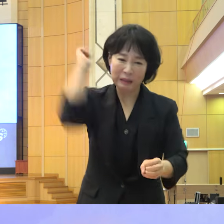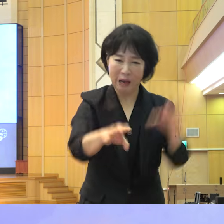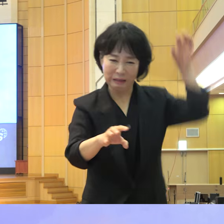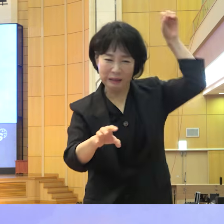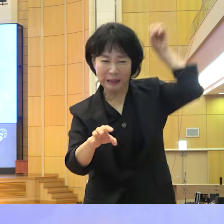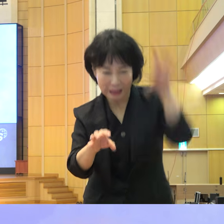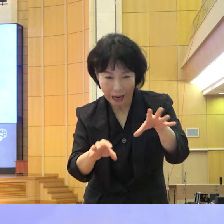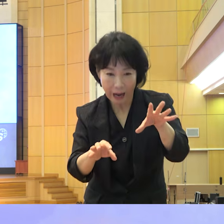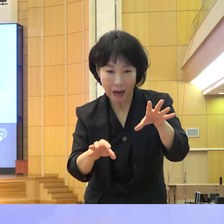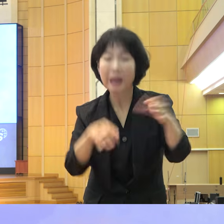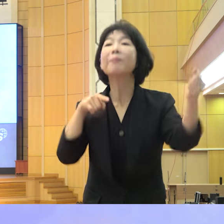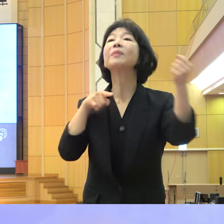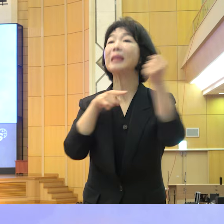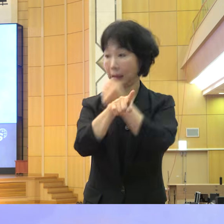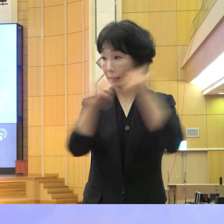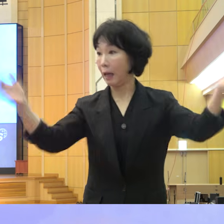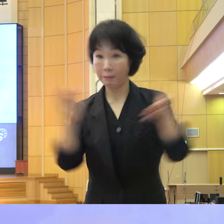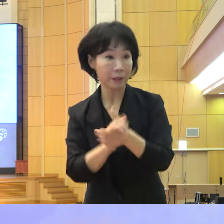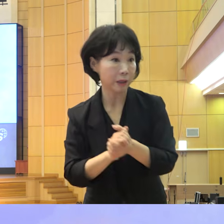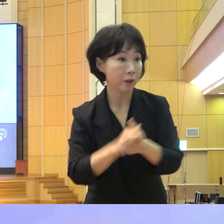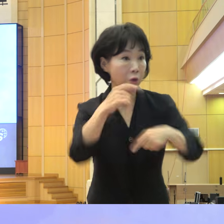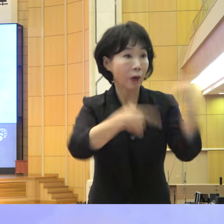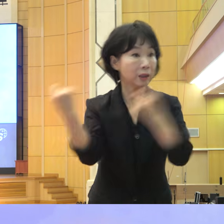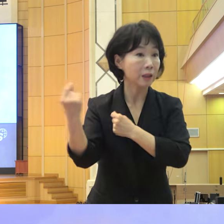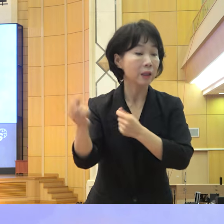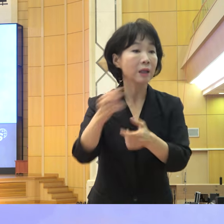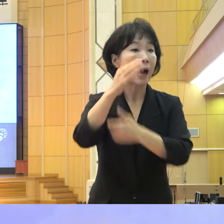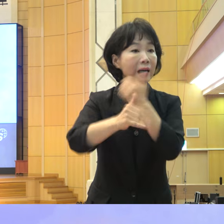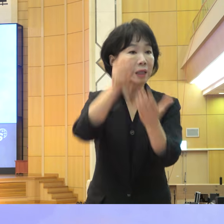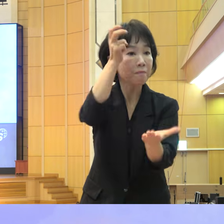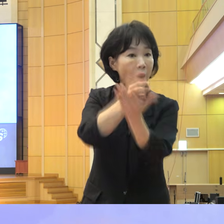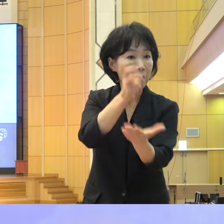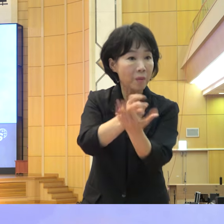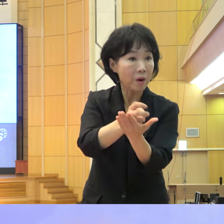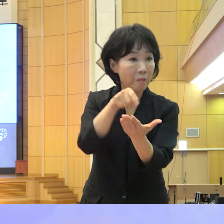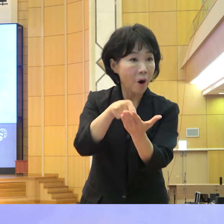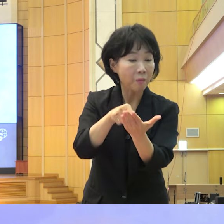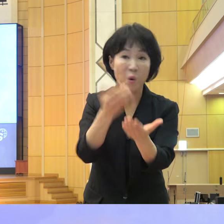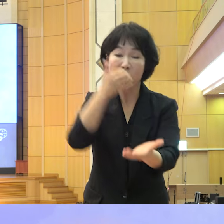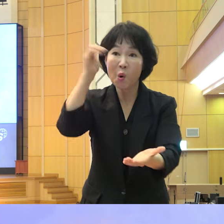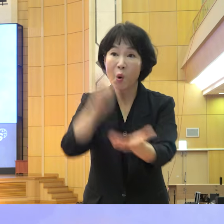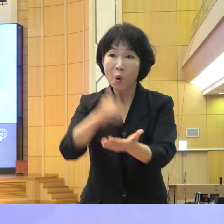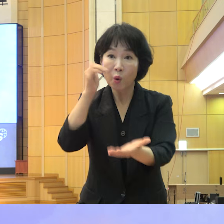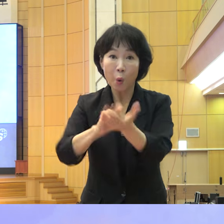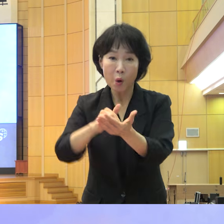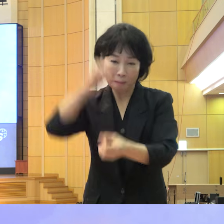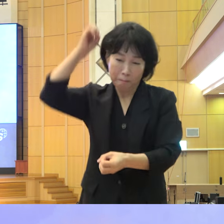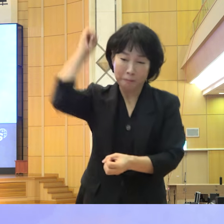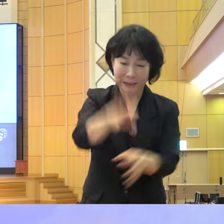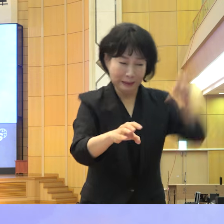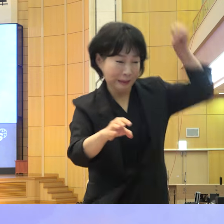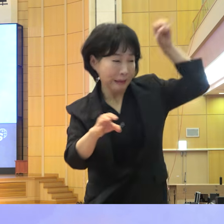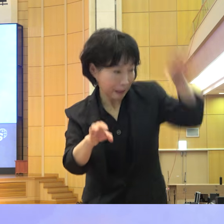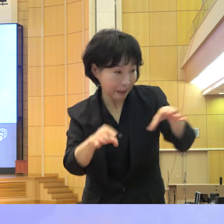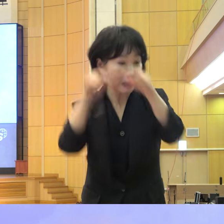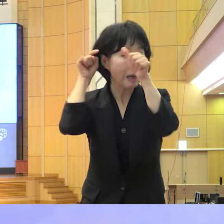치라는 뜻. 다시 한번 율법에 돌로